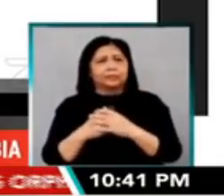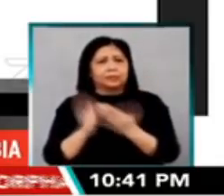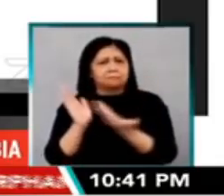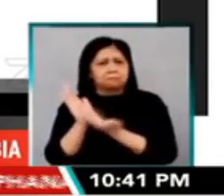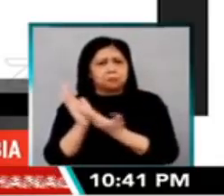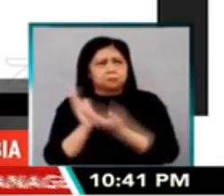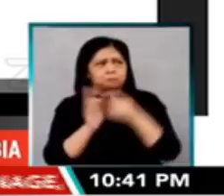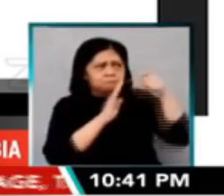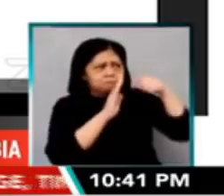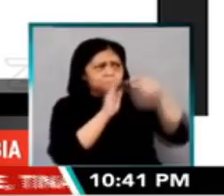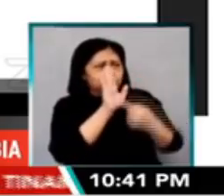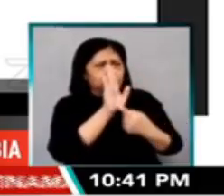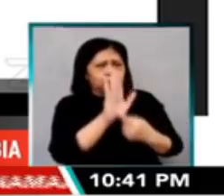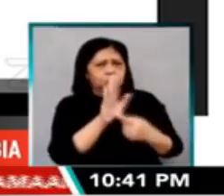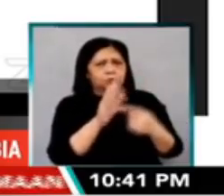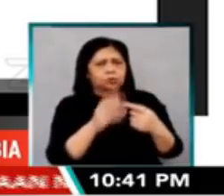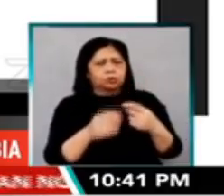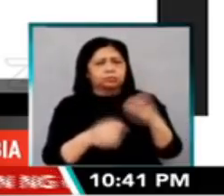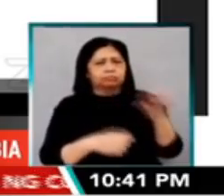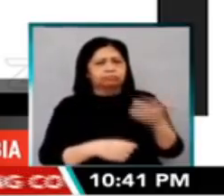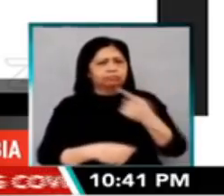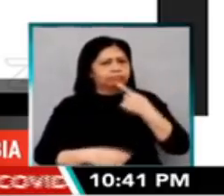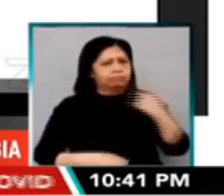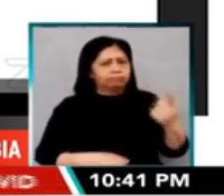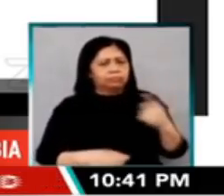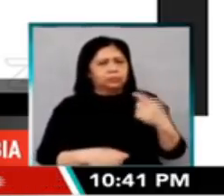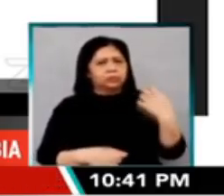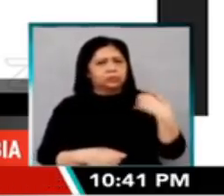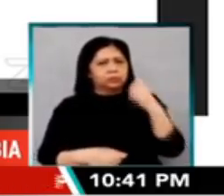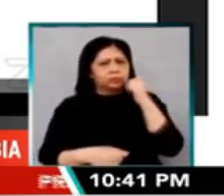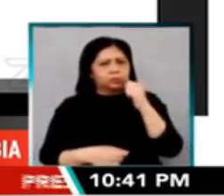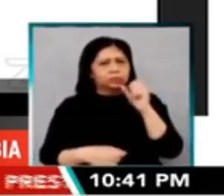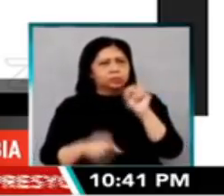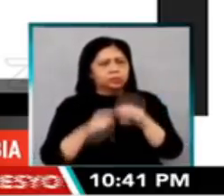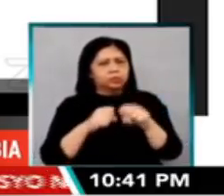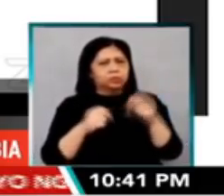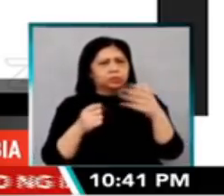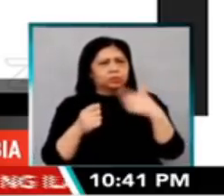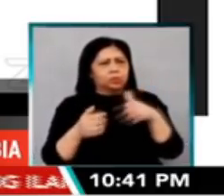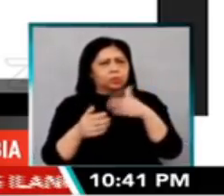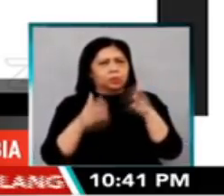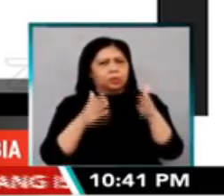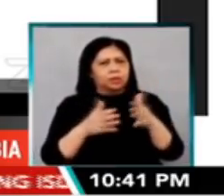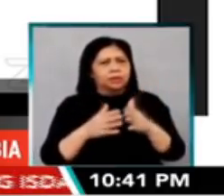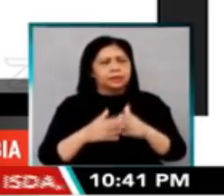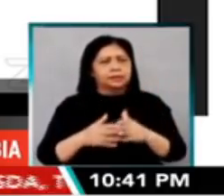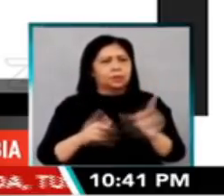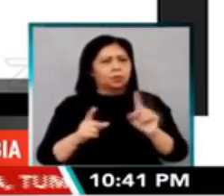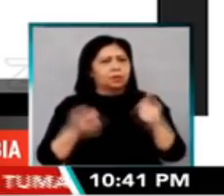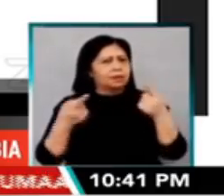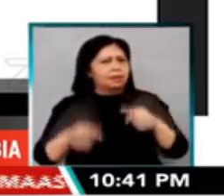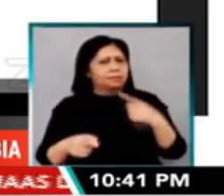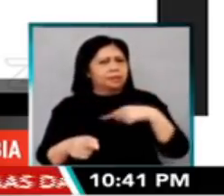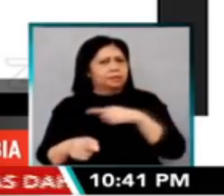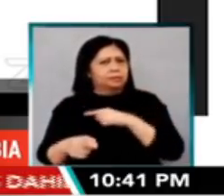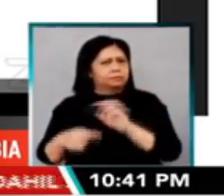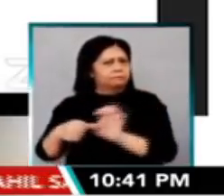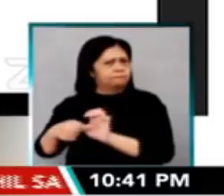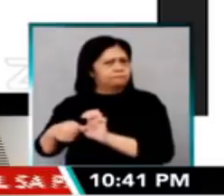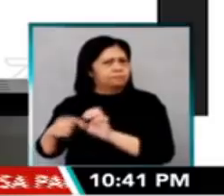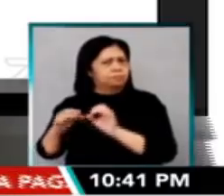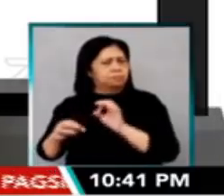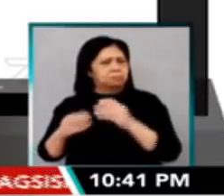sa amo namin. Pasipalara na lang po yan kung ano ang mangyayari sa amin. Pero bago namin ginawa